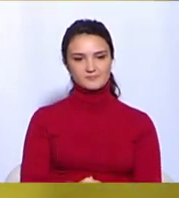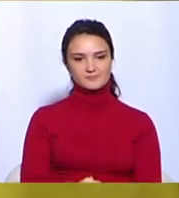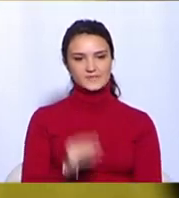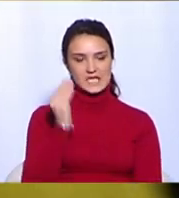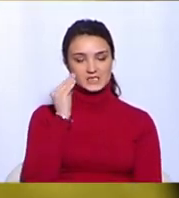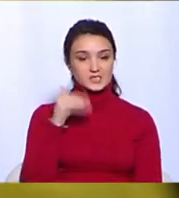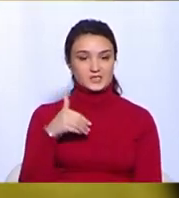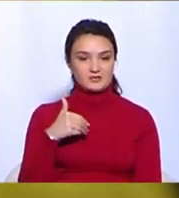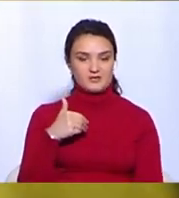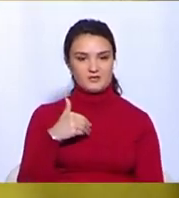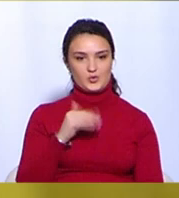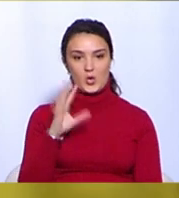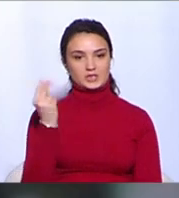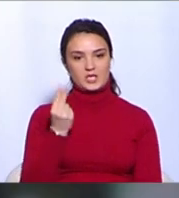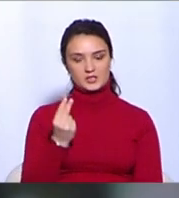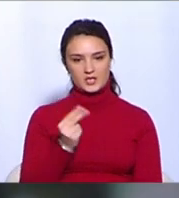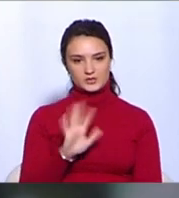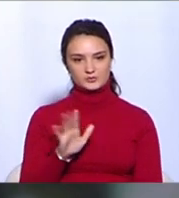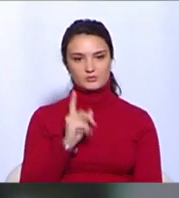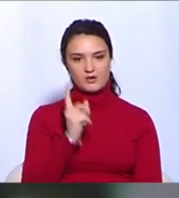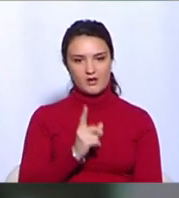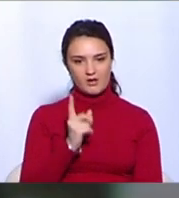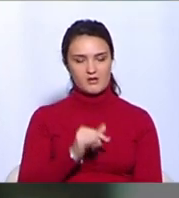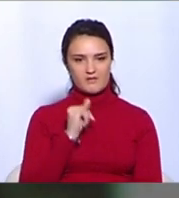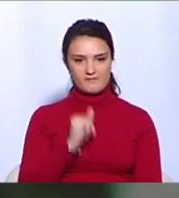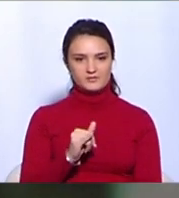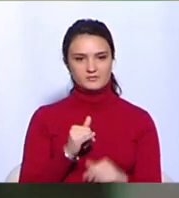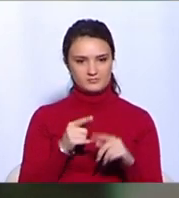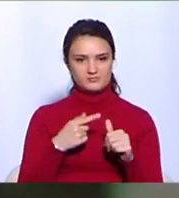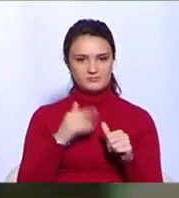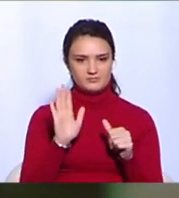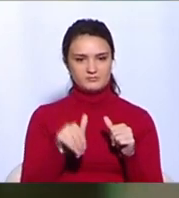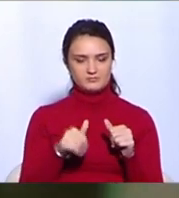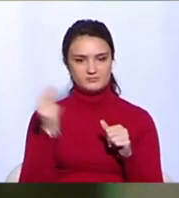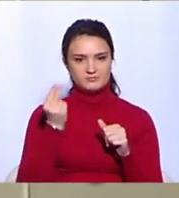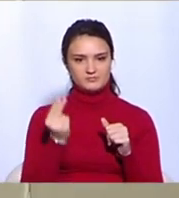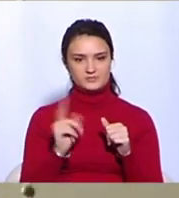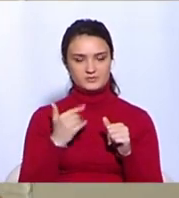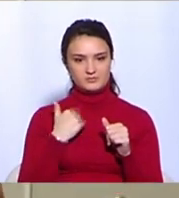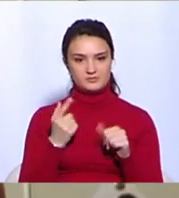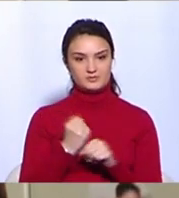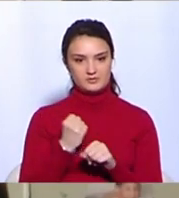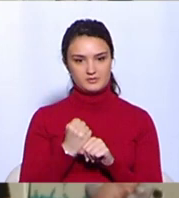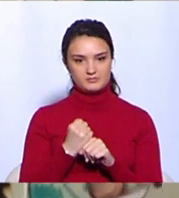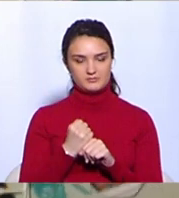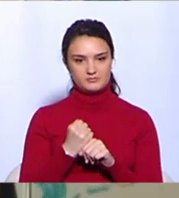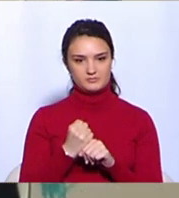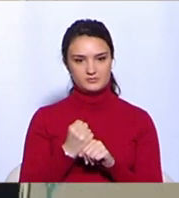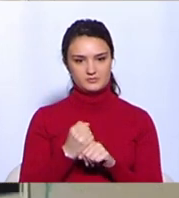აზრი არა აქვს, რომ არ დახატო, არ დაწერო და მიშვებული მყავს, რასაც უდათ იმას